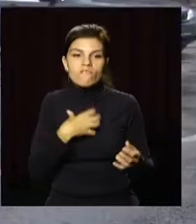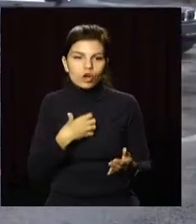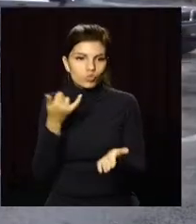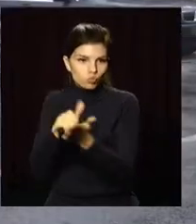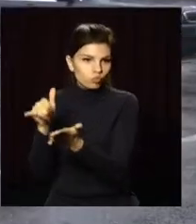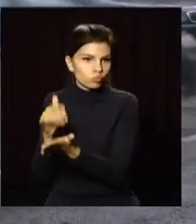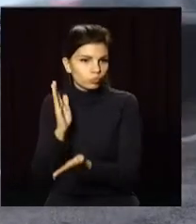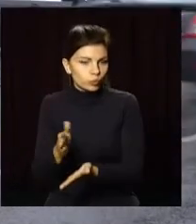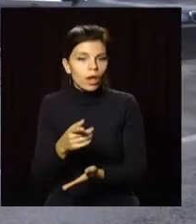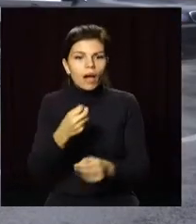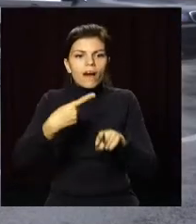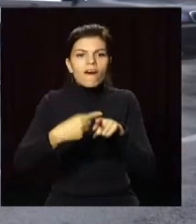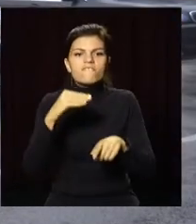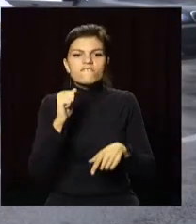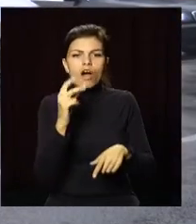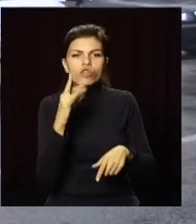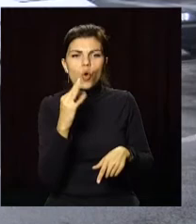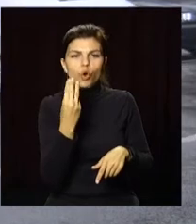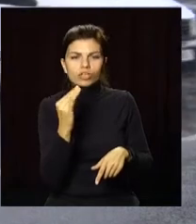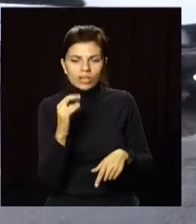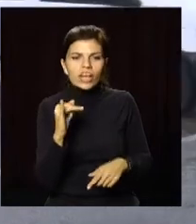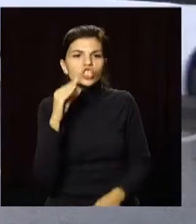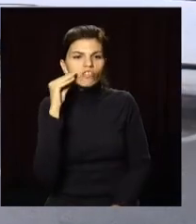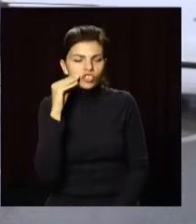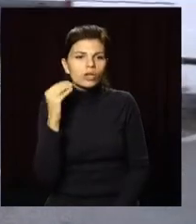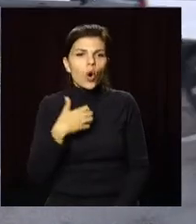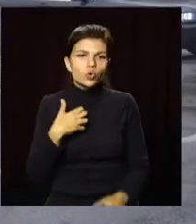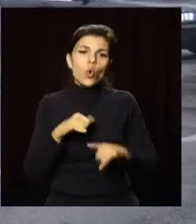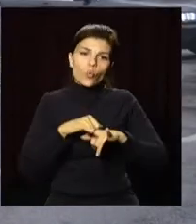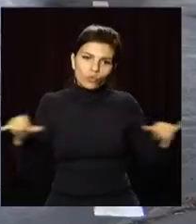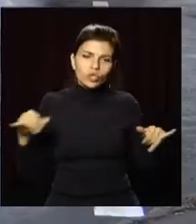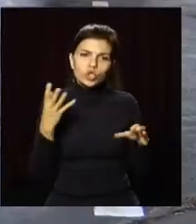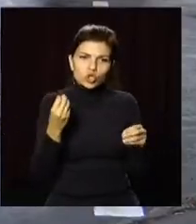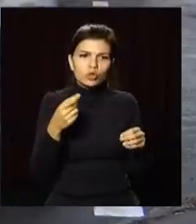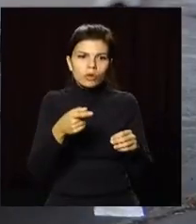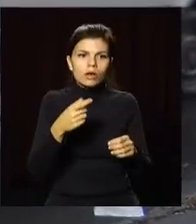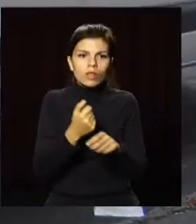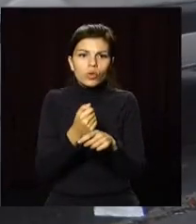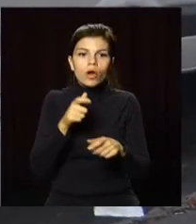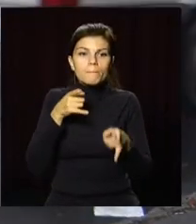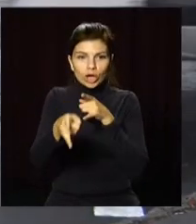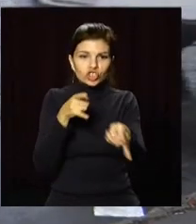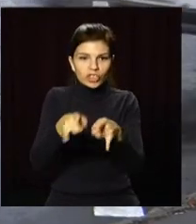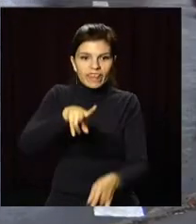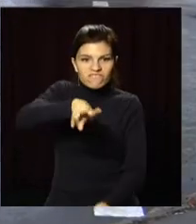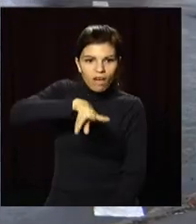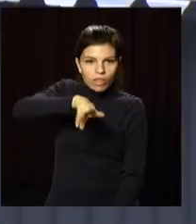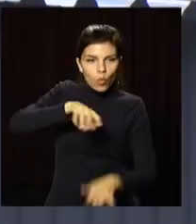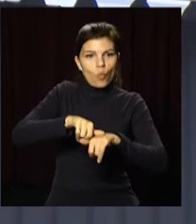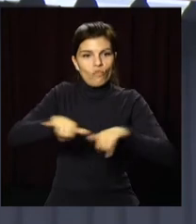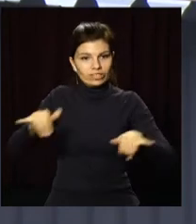объектами. А ще на перетині проспектів Аношкіна і Тараса Шевченка планують розширити і збільшити кількість дорожніх смуг для руху